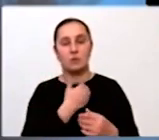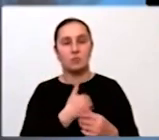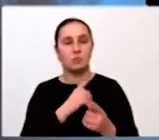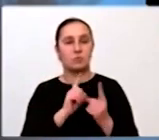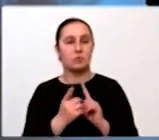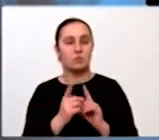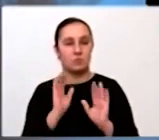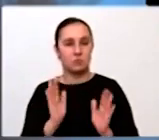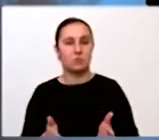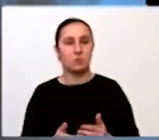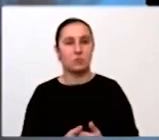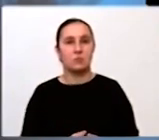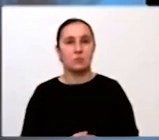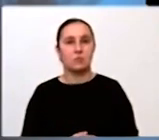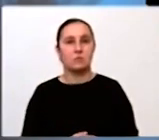o'zgartirishimiz mumkin bo'ladi.